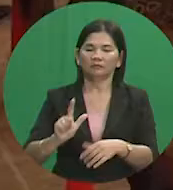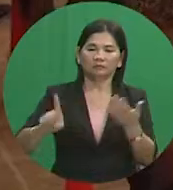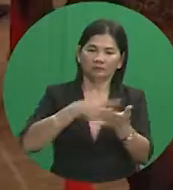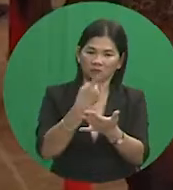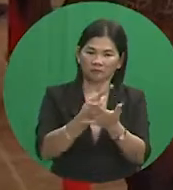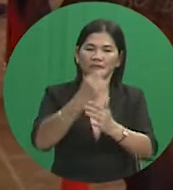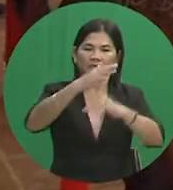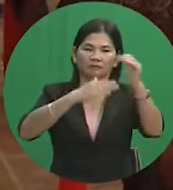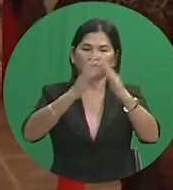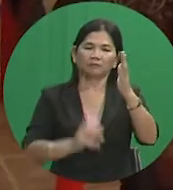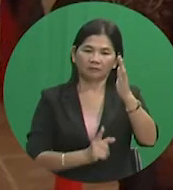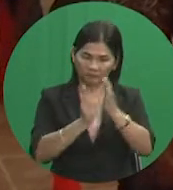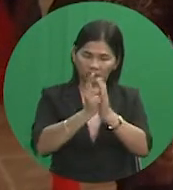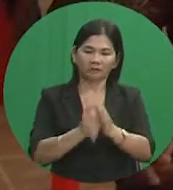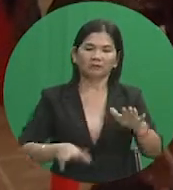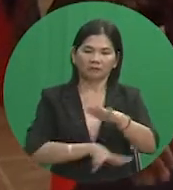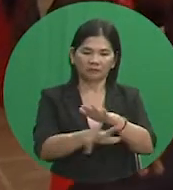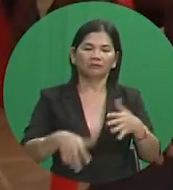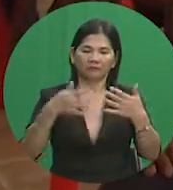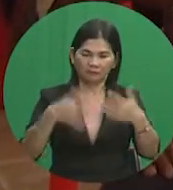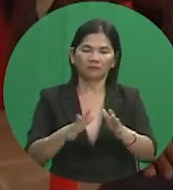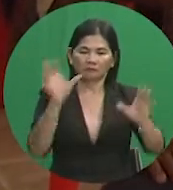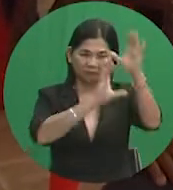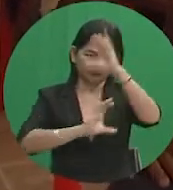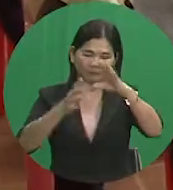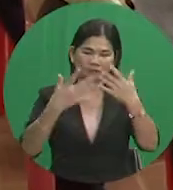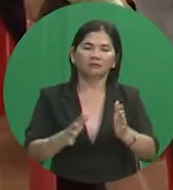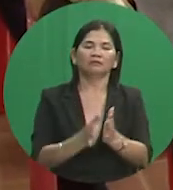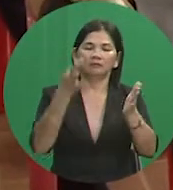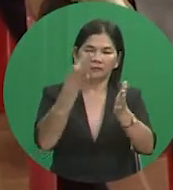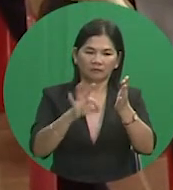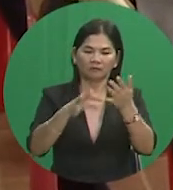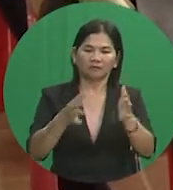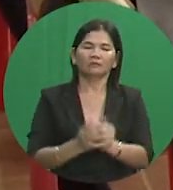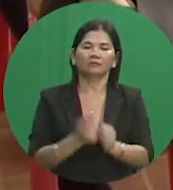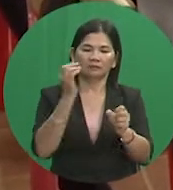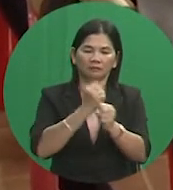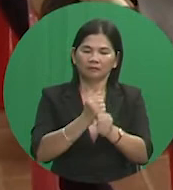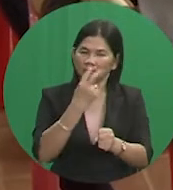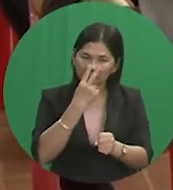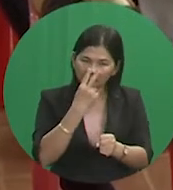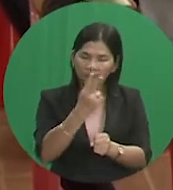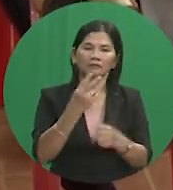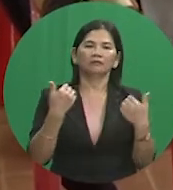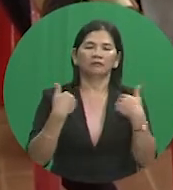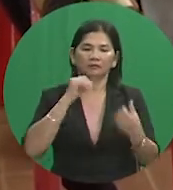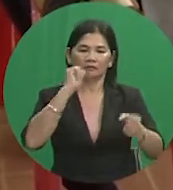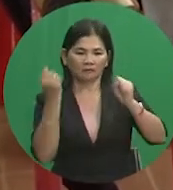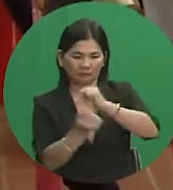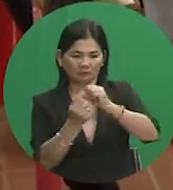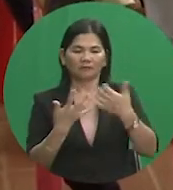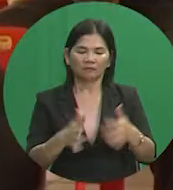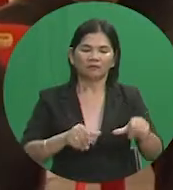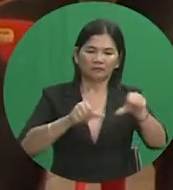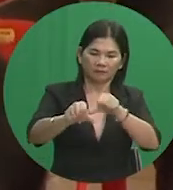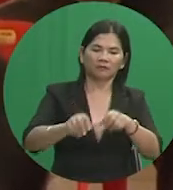มก่อสร้างหนังอภิวัตคมกับลงมกหนังสวายโยลอมปีจำนวนฝักขาดดำใบทเวก้าปิการเพียบใกล้ลำอสำหรับบรรโต